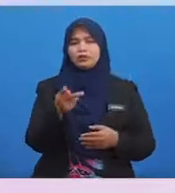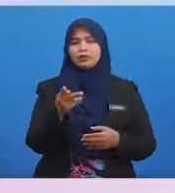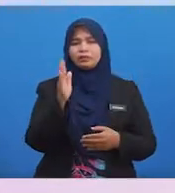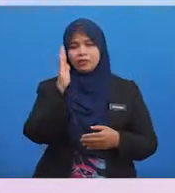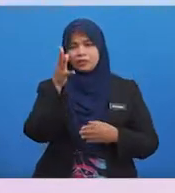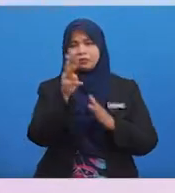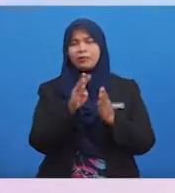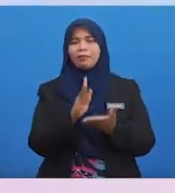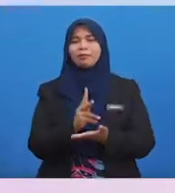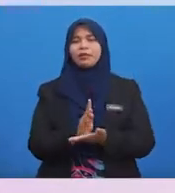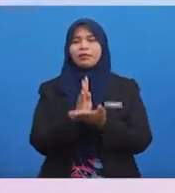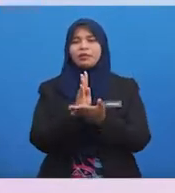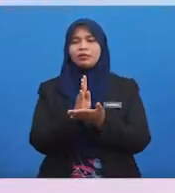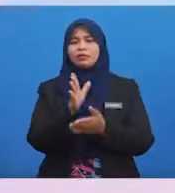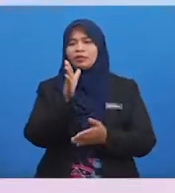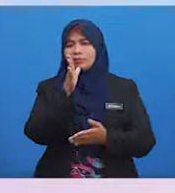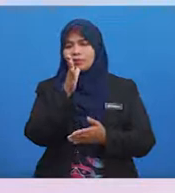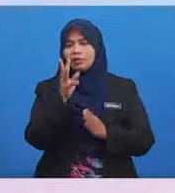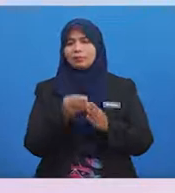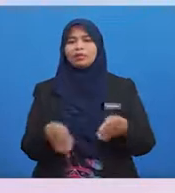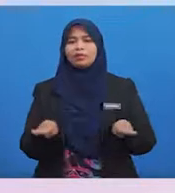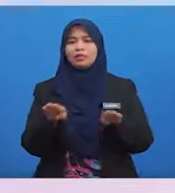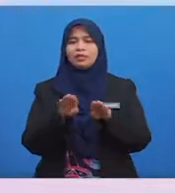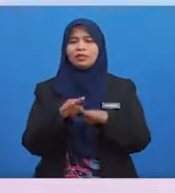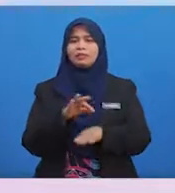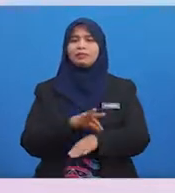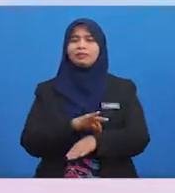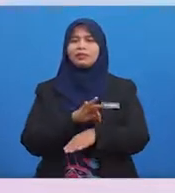membantu lemak melipat kain